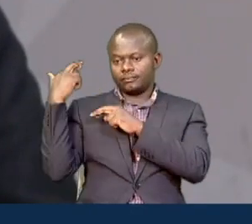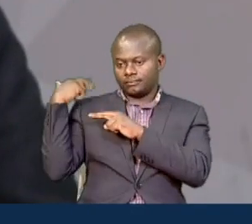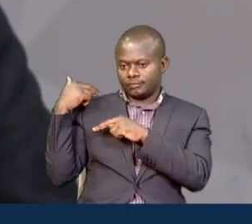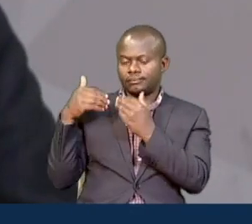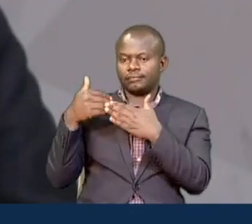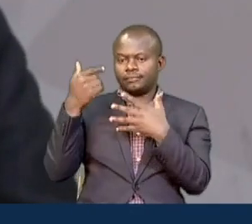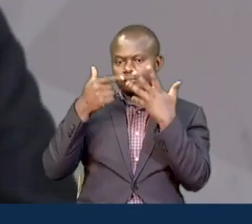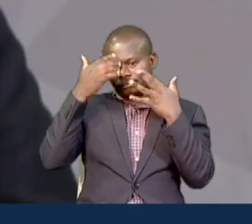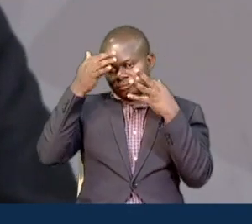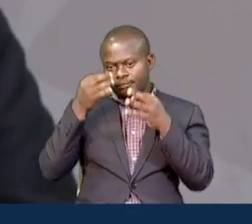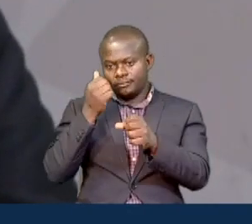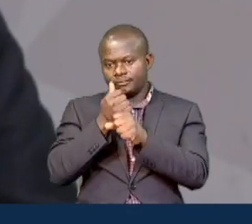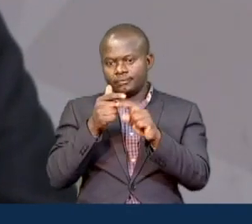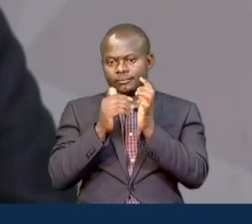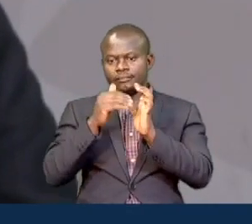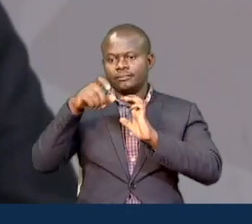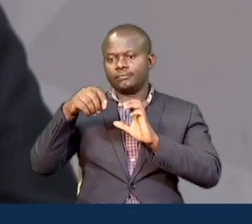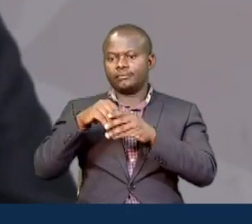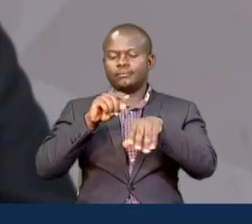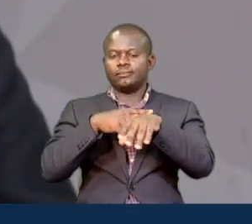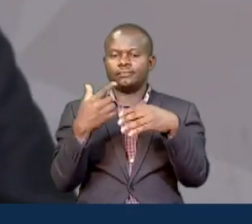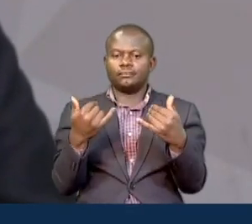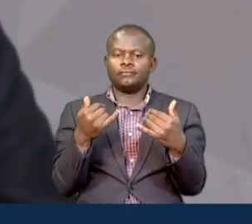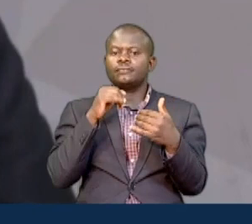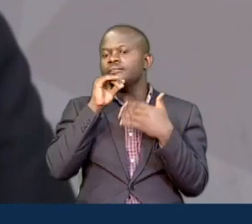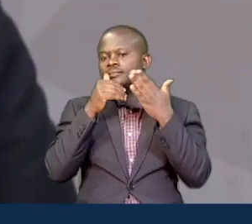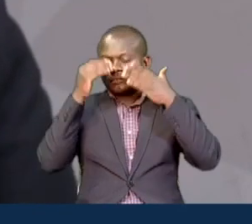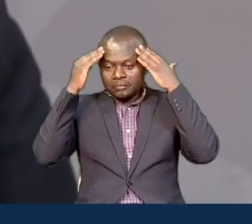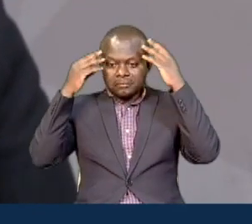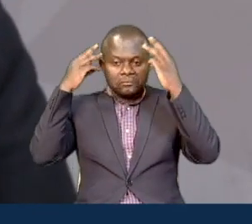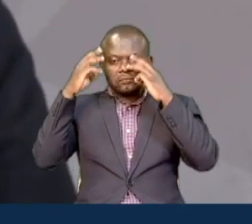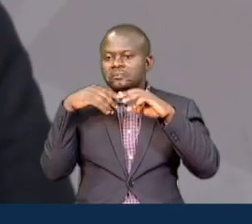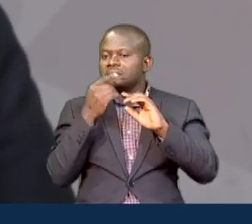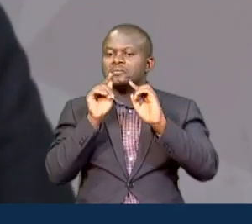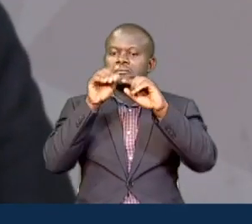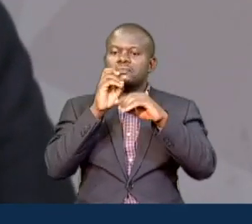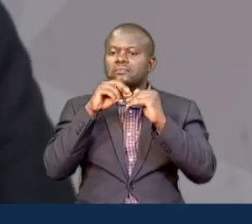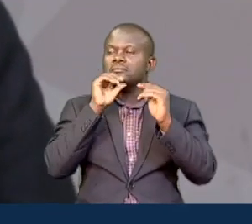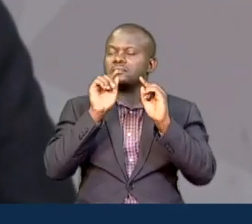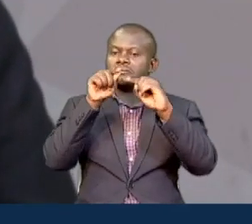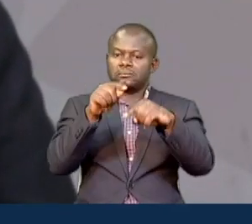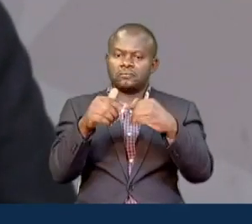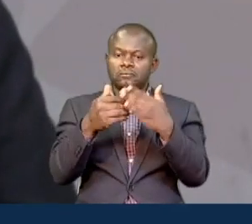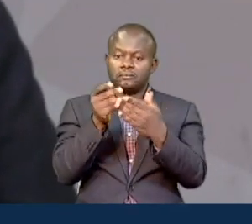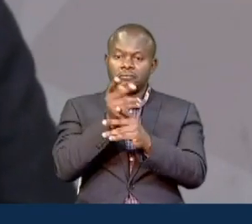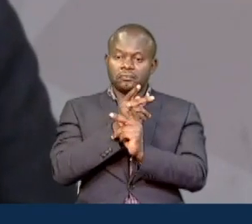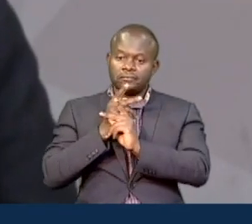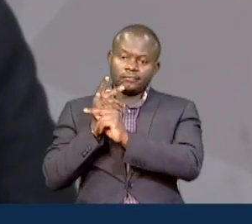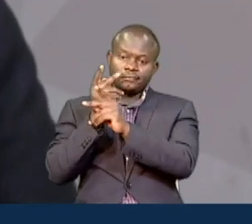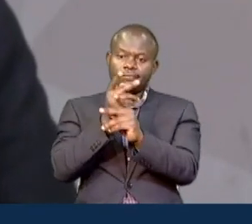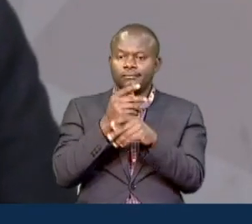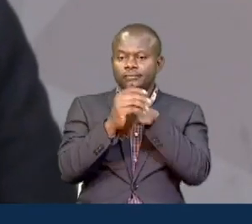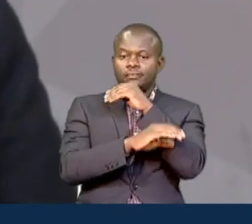ibyo yiyemeza gukora kandi bikenewe muri iki gihe. Ntabwo rero nteye impungenge n'uwitabiriye cyangwa utitabiriye, ahubwo icyo nitayeho ni uko